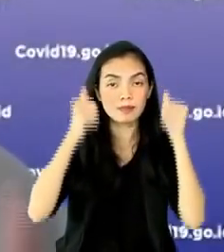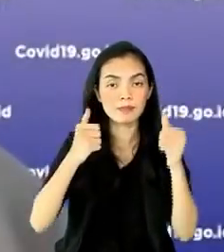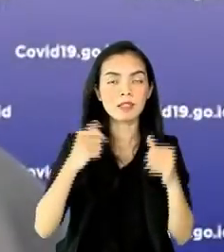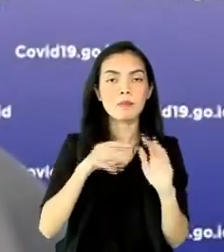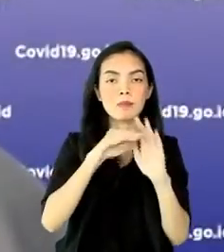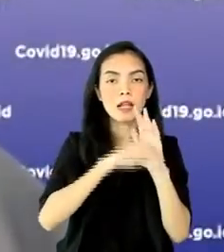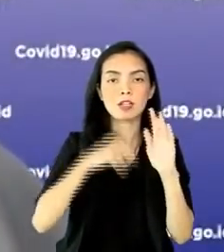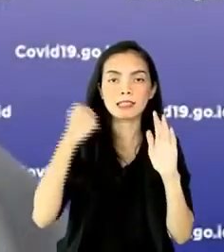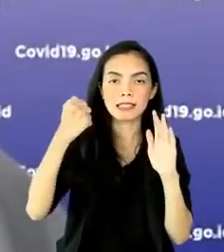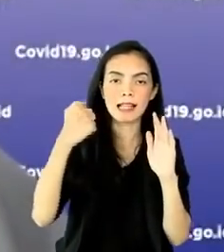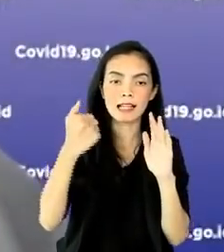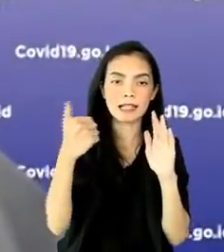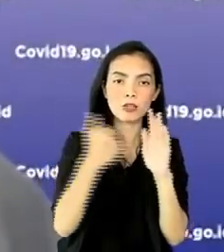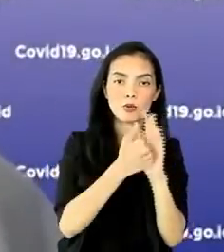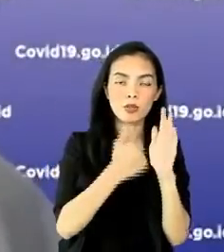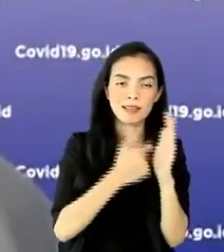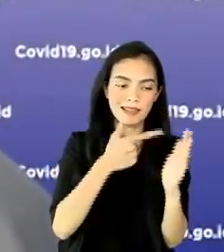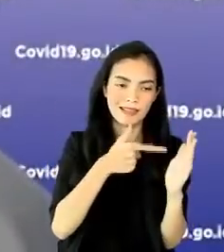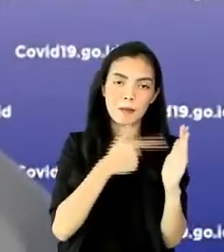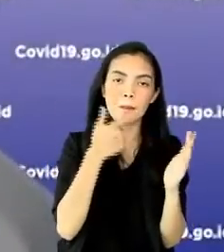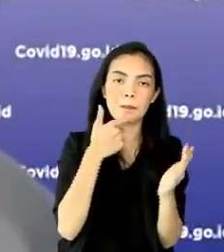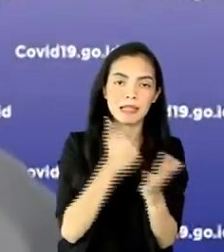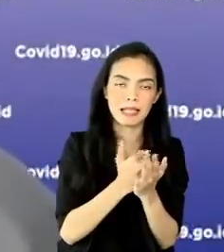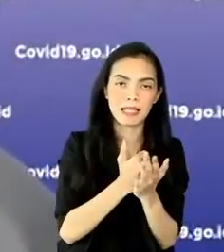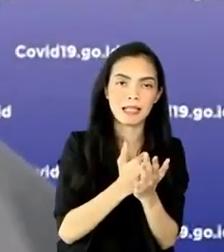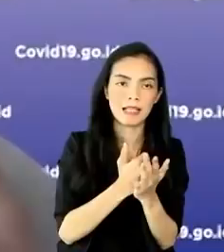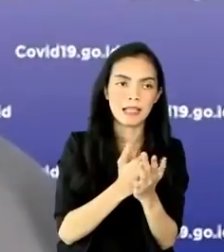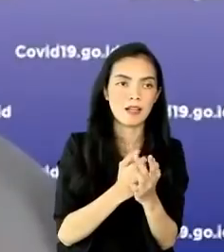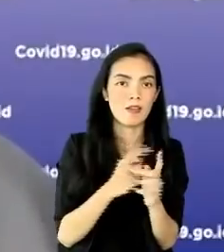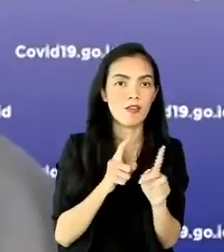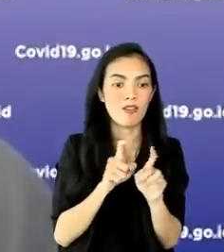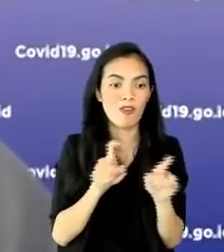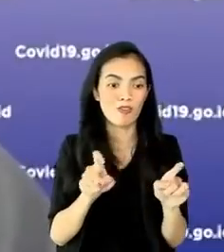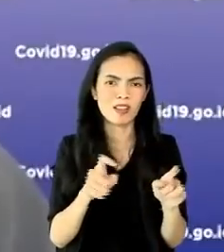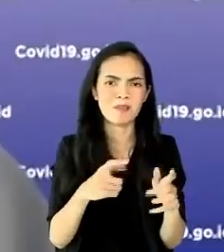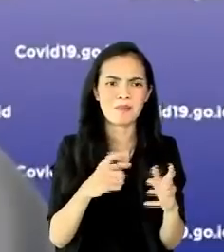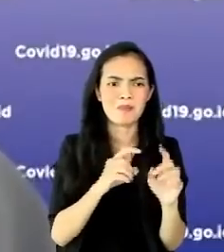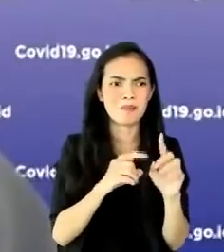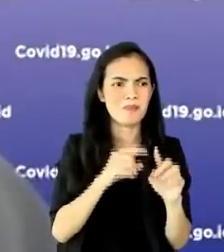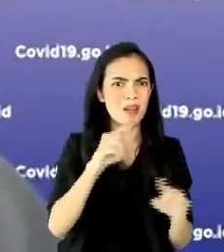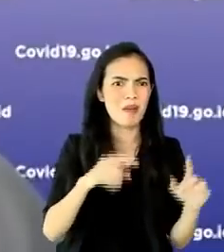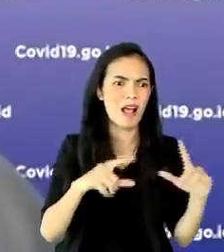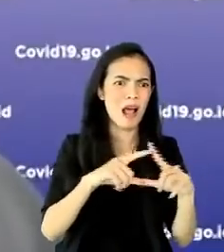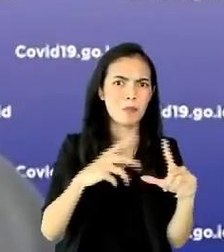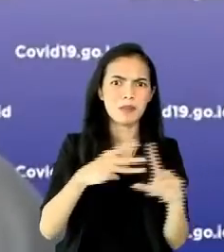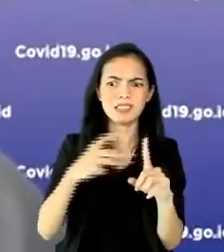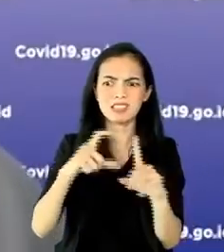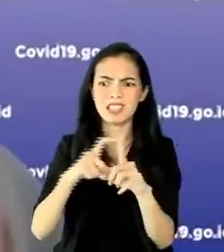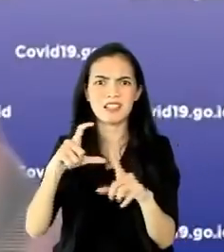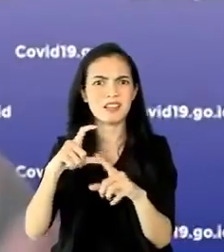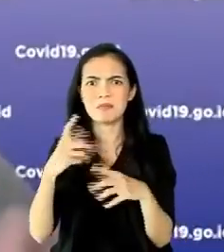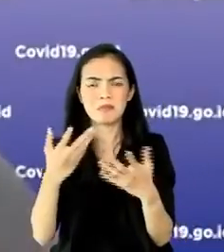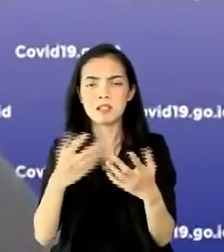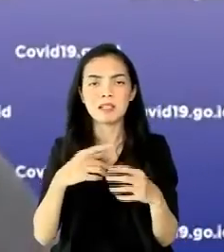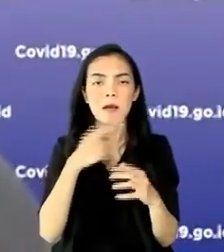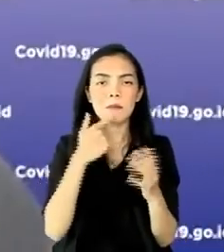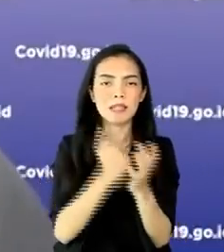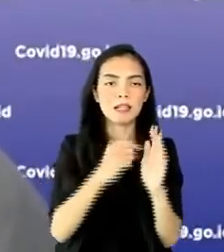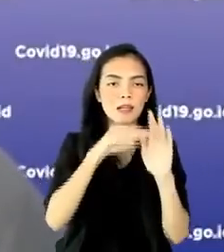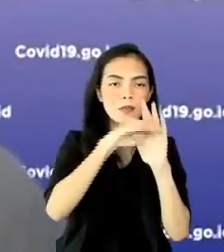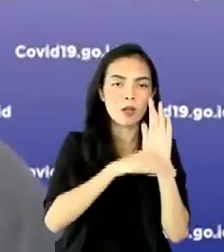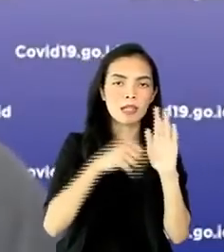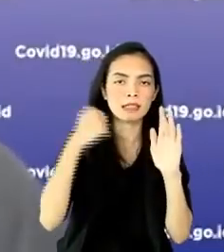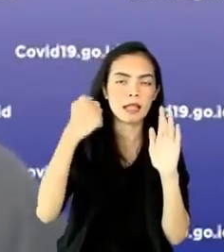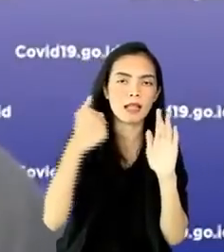jaga protokol kesehatan dan vaksinasi. Apapun variannya, pegangan kita untuk berperang melawan COVID-19 adalah protokol kesehatan